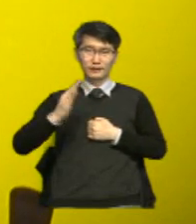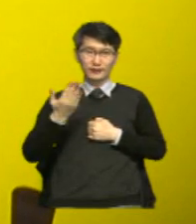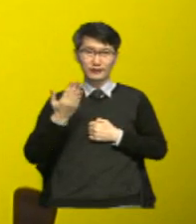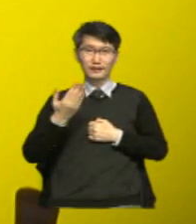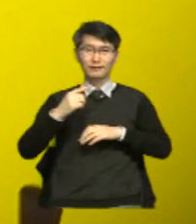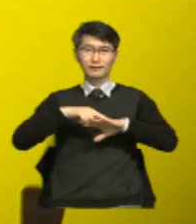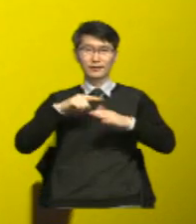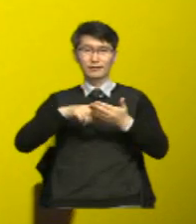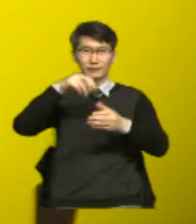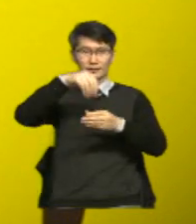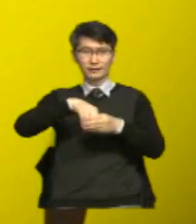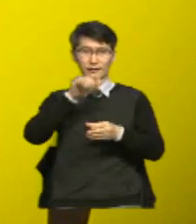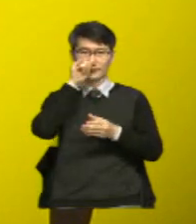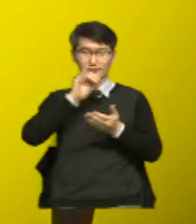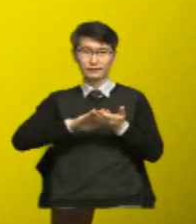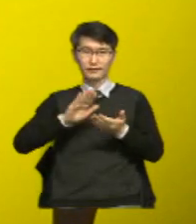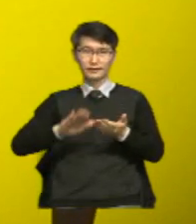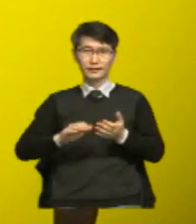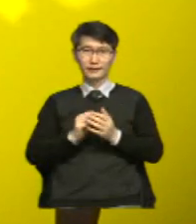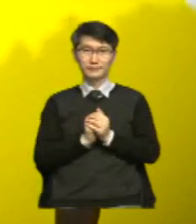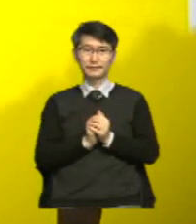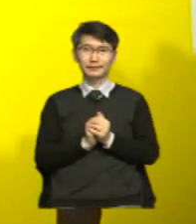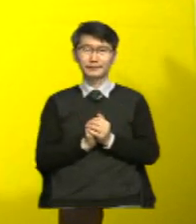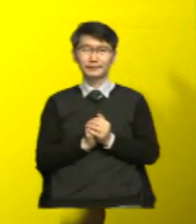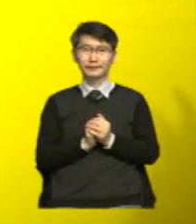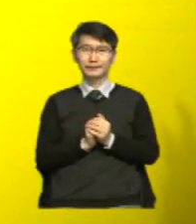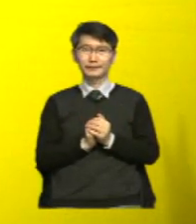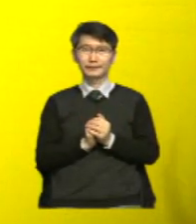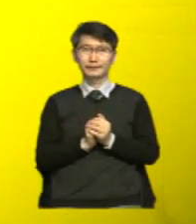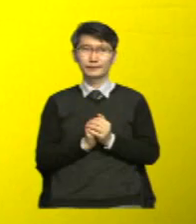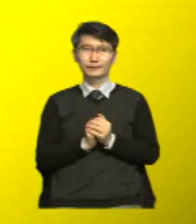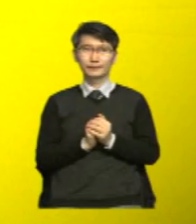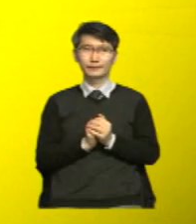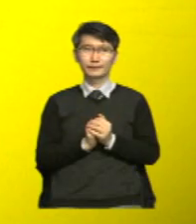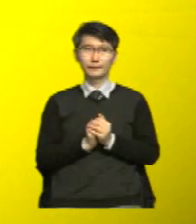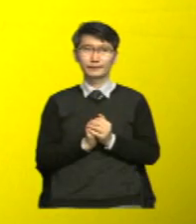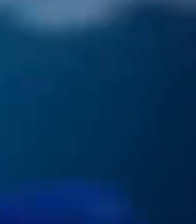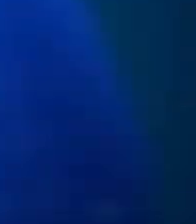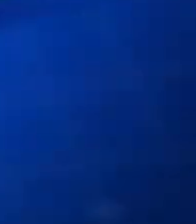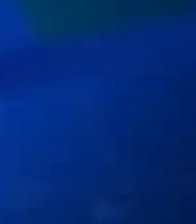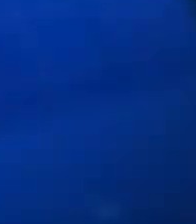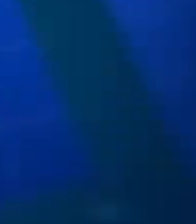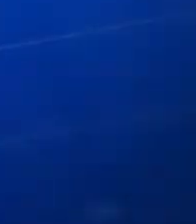주민들의 염원이 담겨 있습니다. 딜라이브 서울경기 케이블 TV 천선입니다.